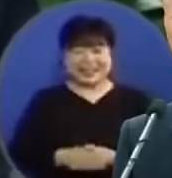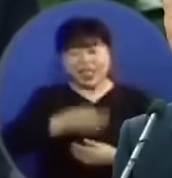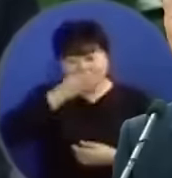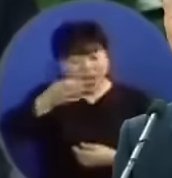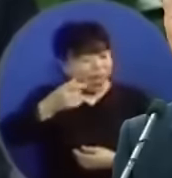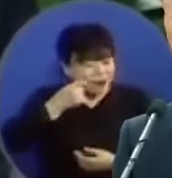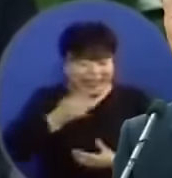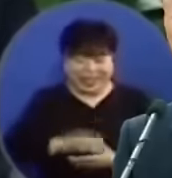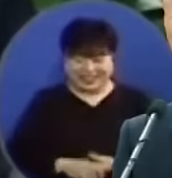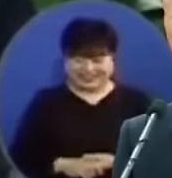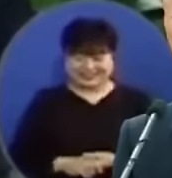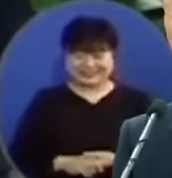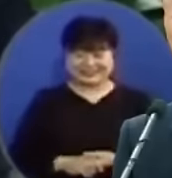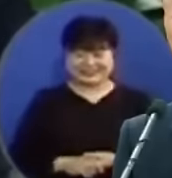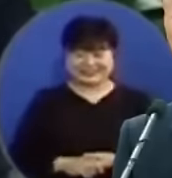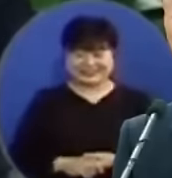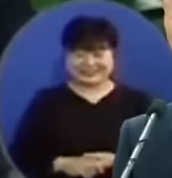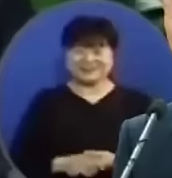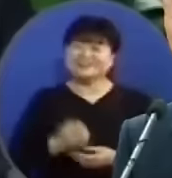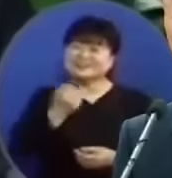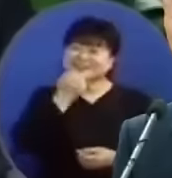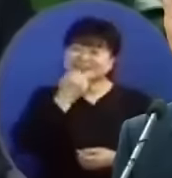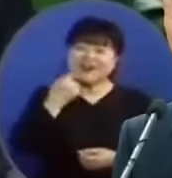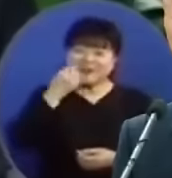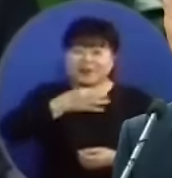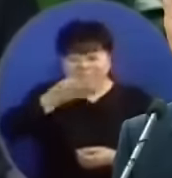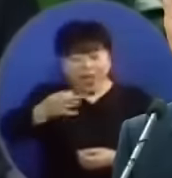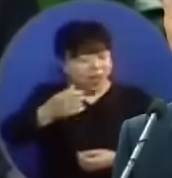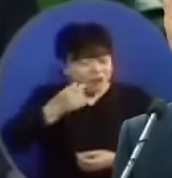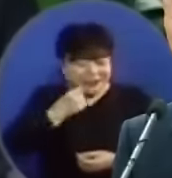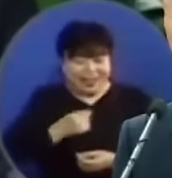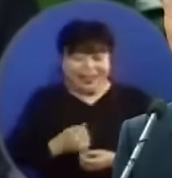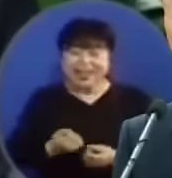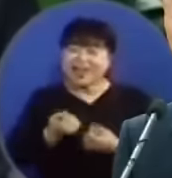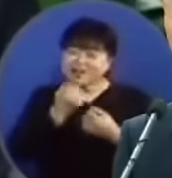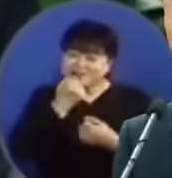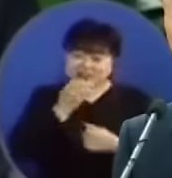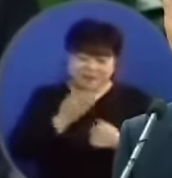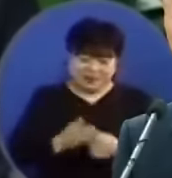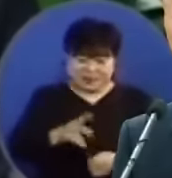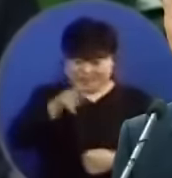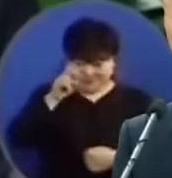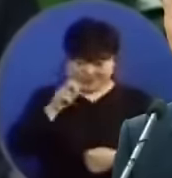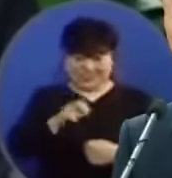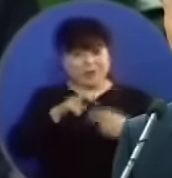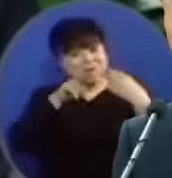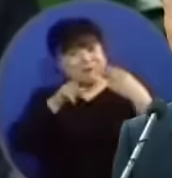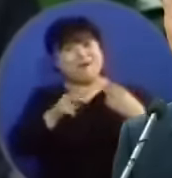한다고요? 침 못 빼앗는다. 그냥 웃어요. 미워하는 사람 앞에도